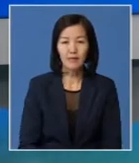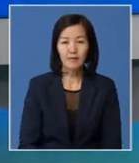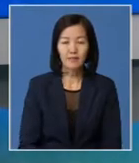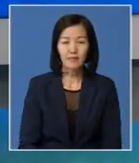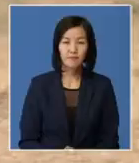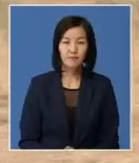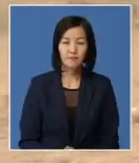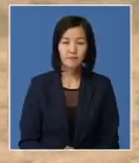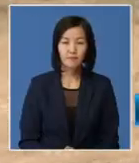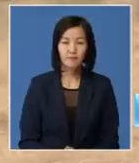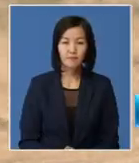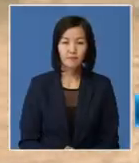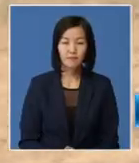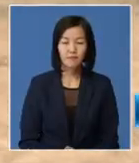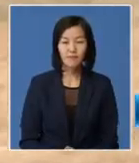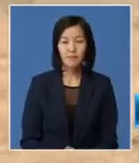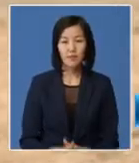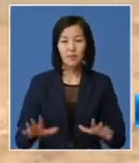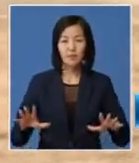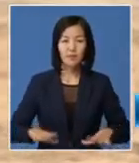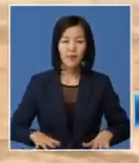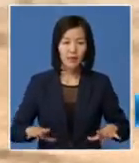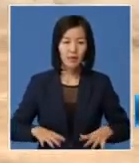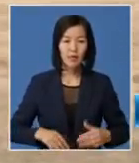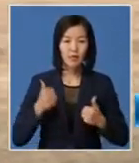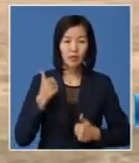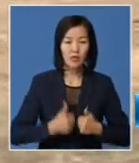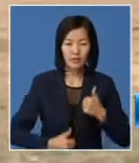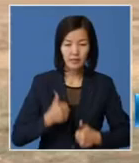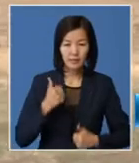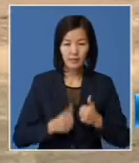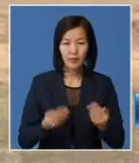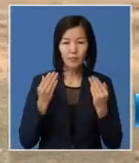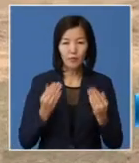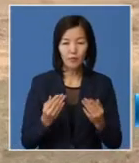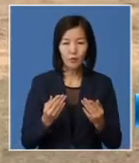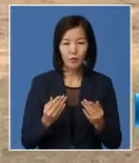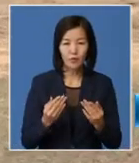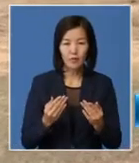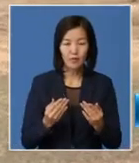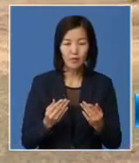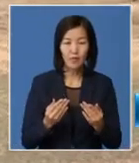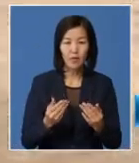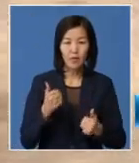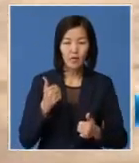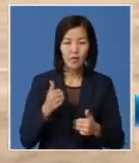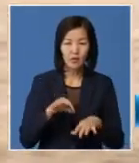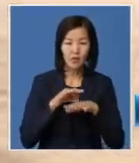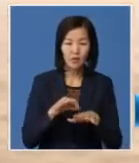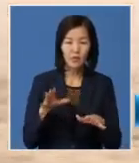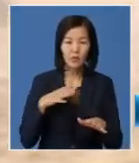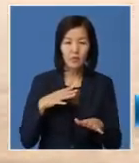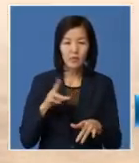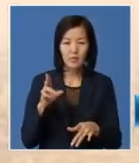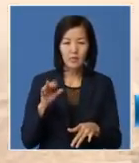берсін. Шашасына шаң жұқтырмайтын жүйрік ат, епті шабандоз. Бүгінгі доданың келісті кейіпкерлері. Қаратал жеріндегі